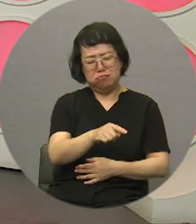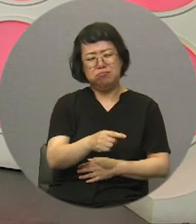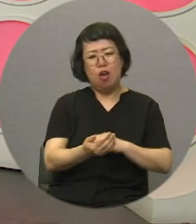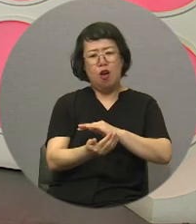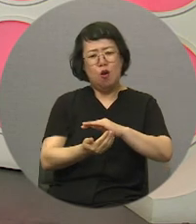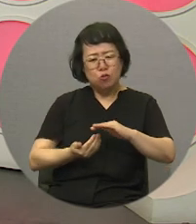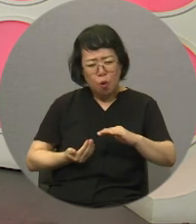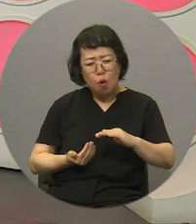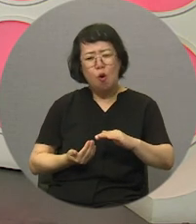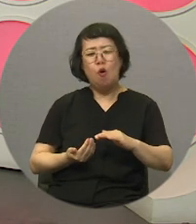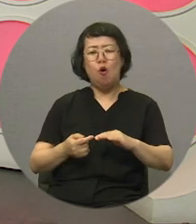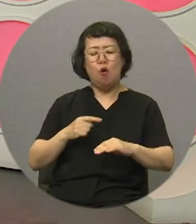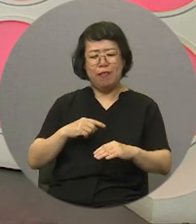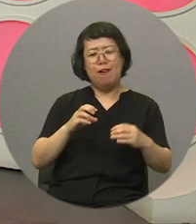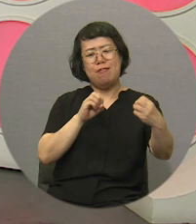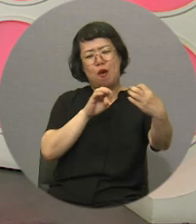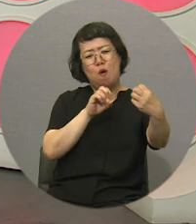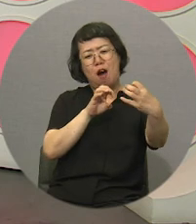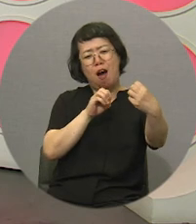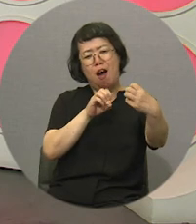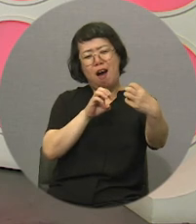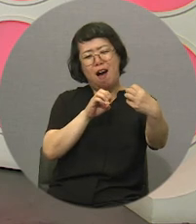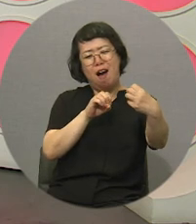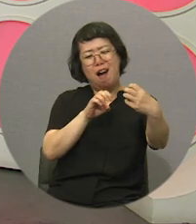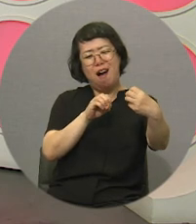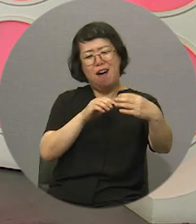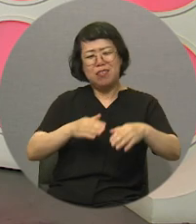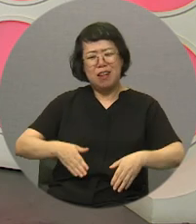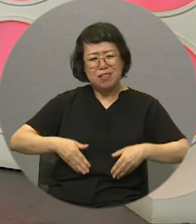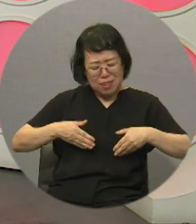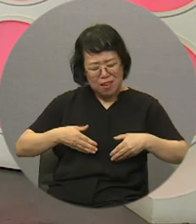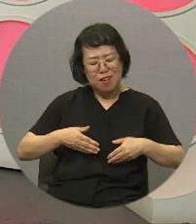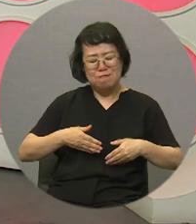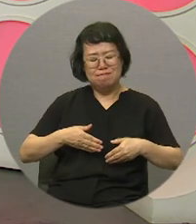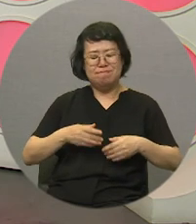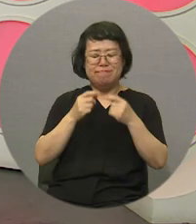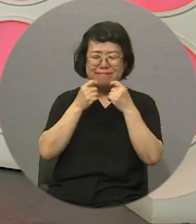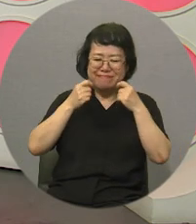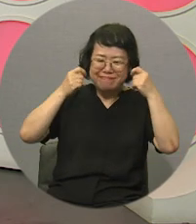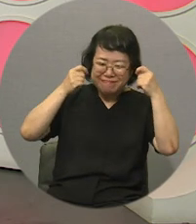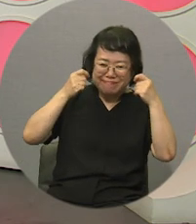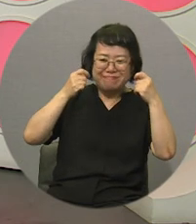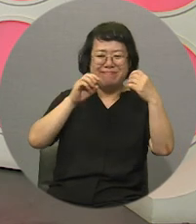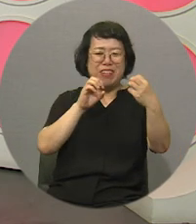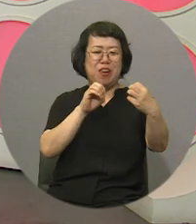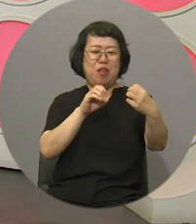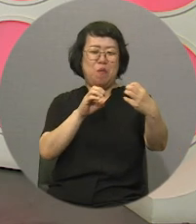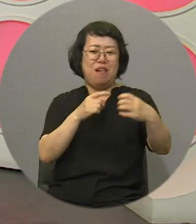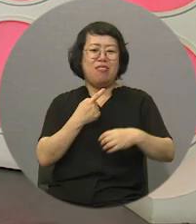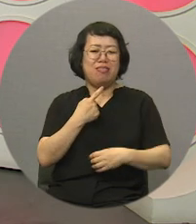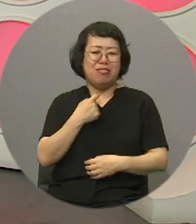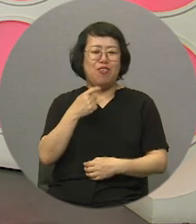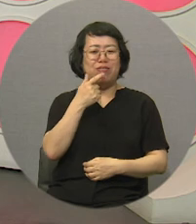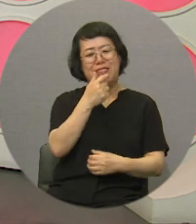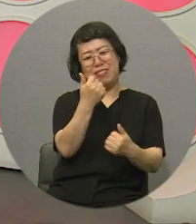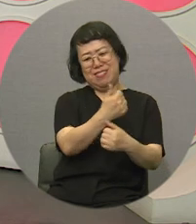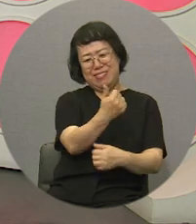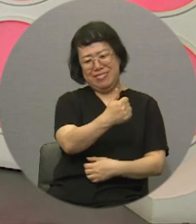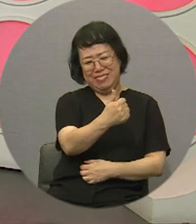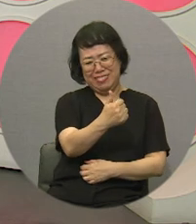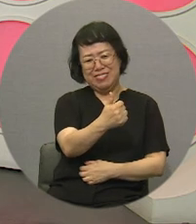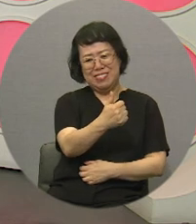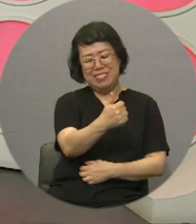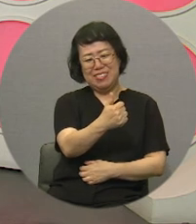나눴는데요. 아저씨는 늘 그렇듯 따뜻한 미소를 지어주셨고요. 그날 마지막으로 먹은